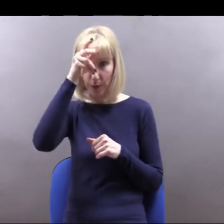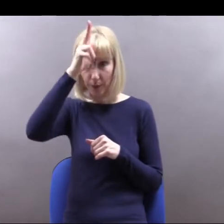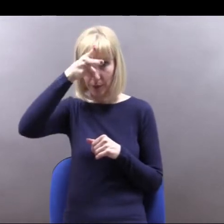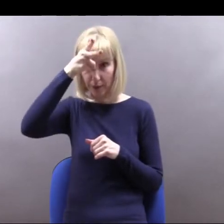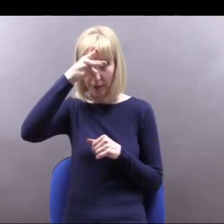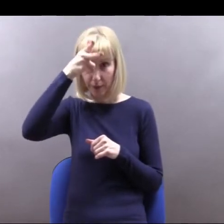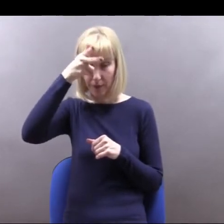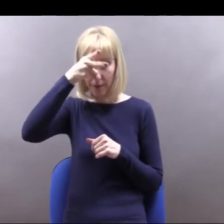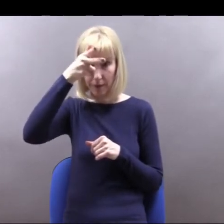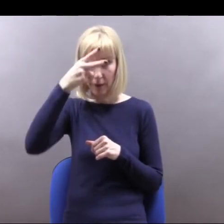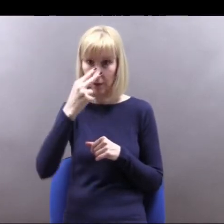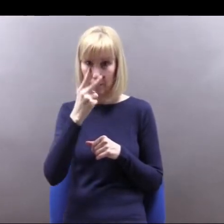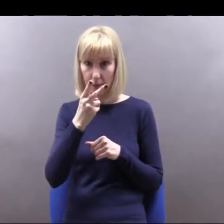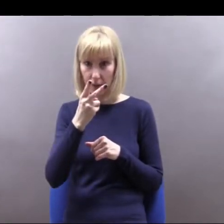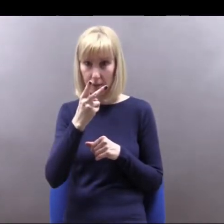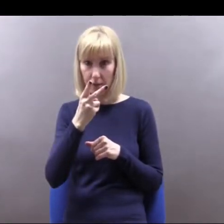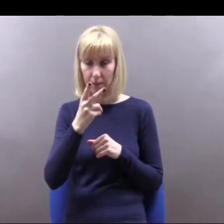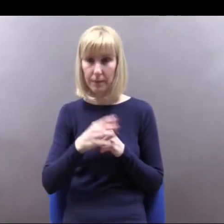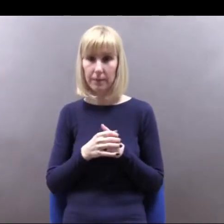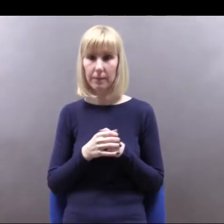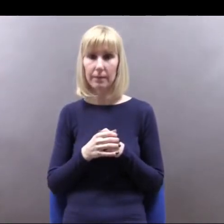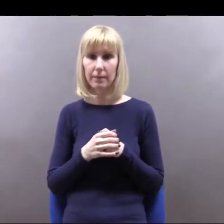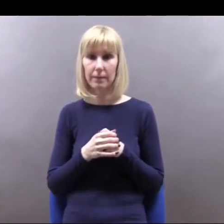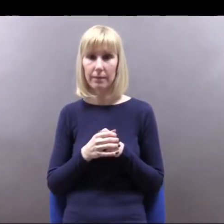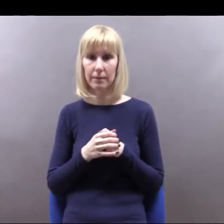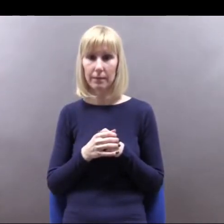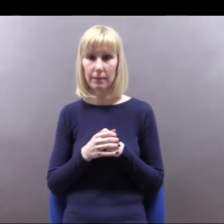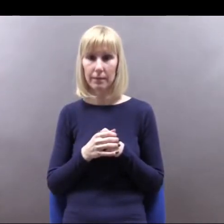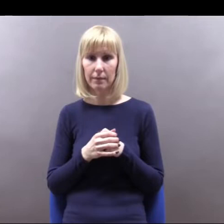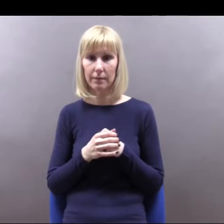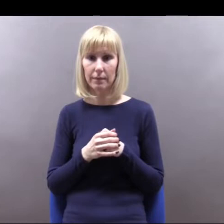To jest obraz z mojej głowy, to nie to, że mi się głowa trzęsie, tylko...